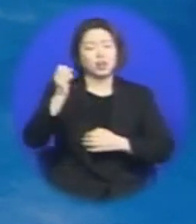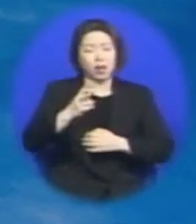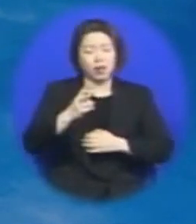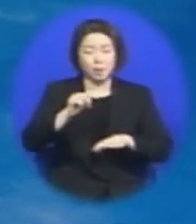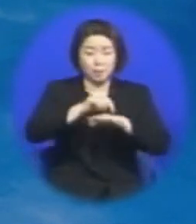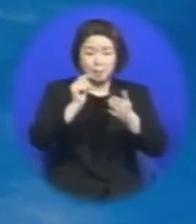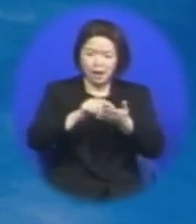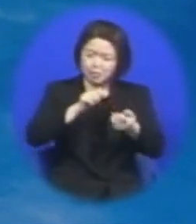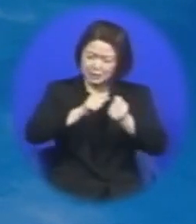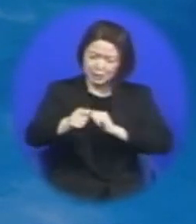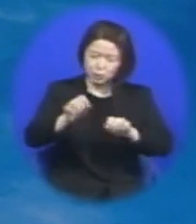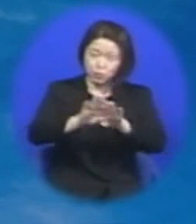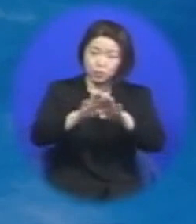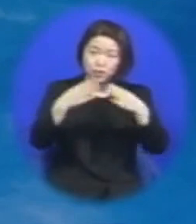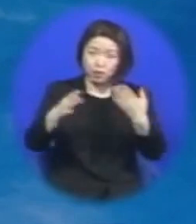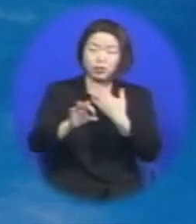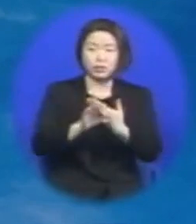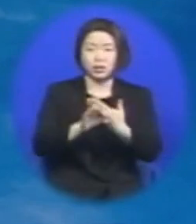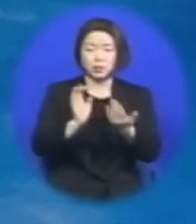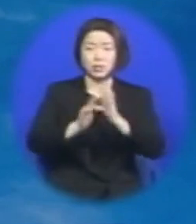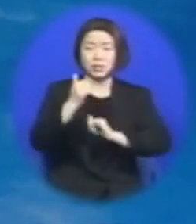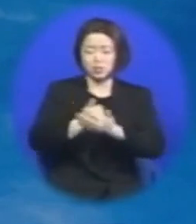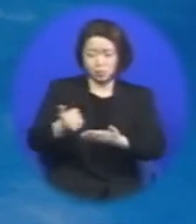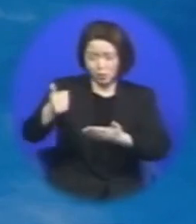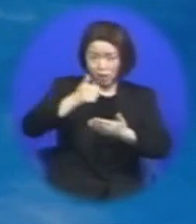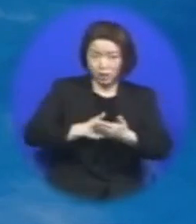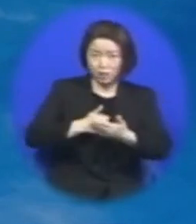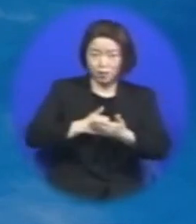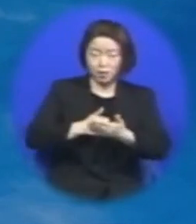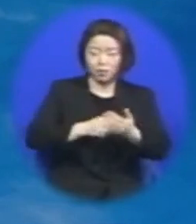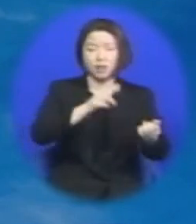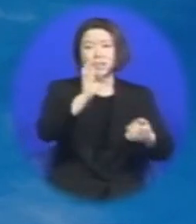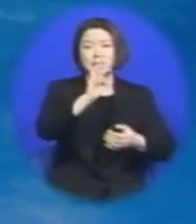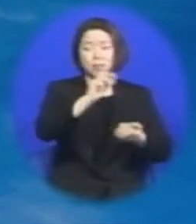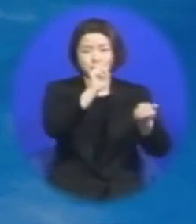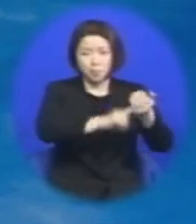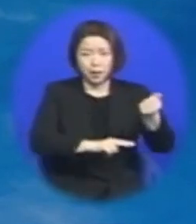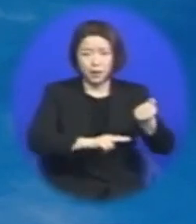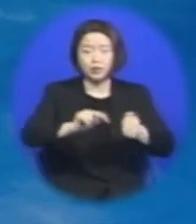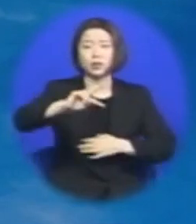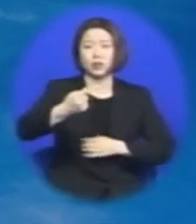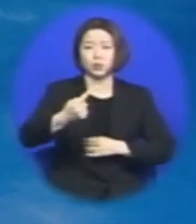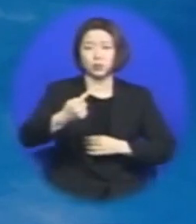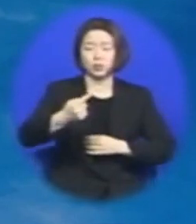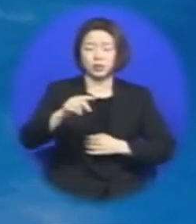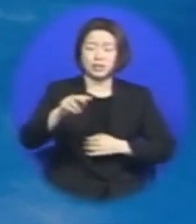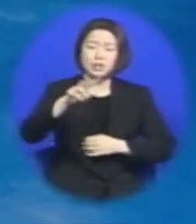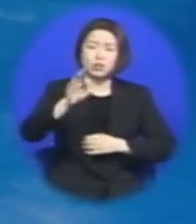했다면 그가 비록은 30에 예수님을 팔았다 할지라도 그는 살았을